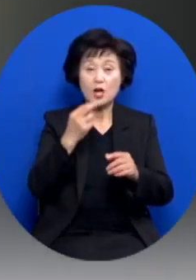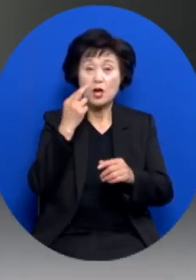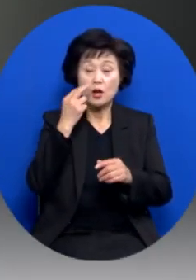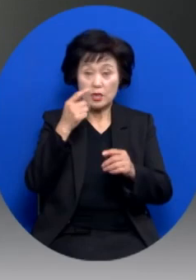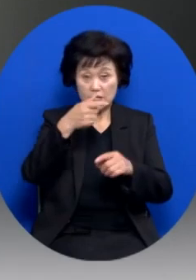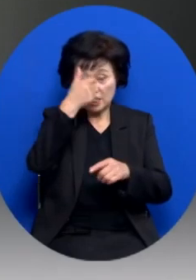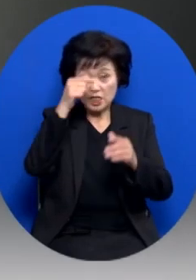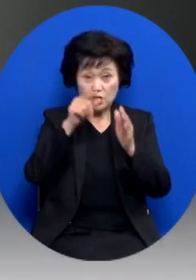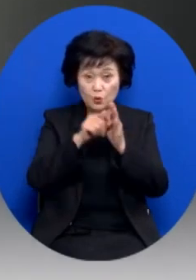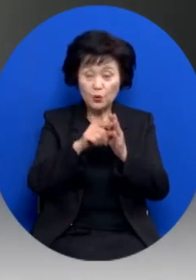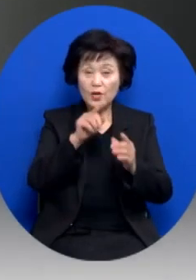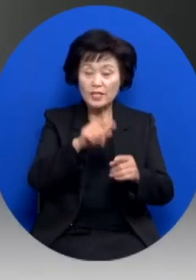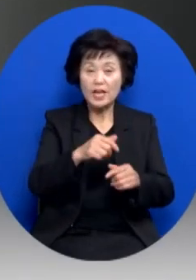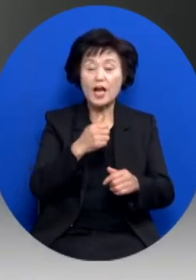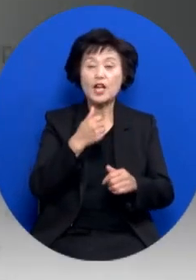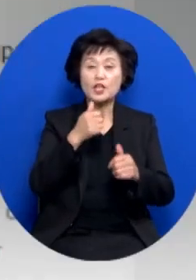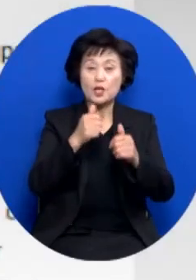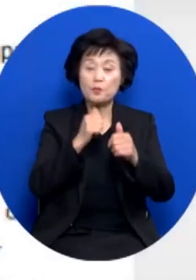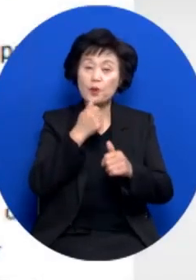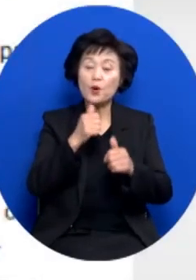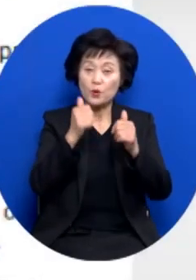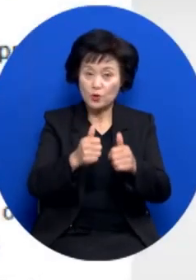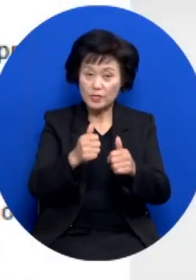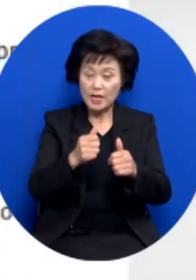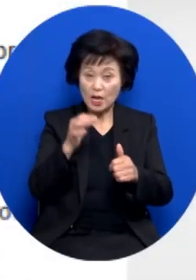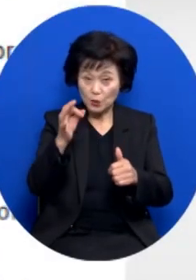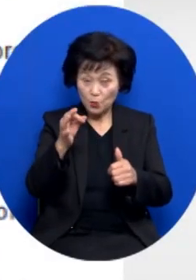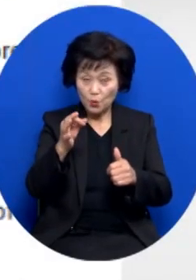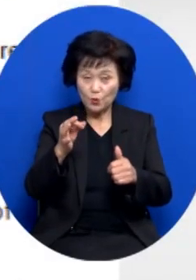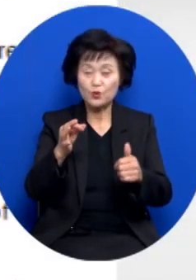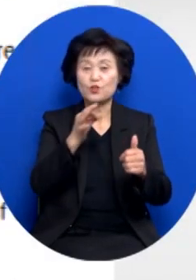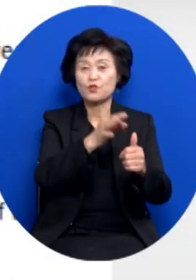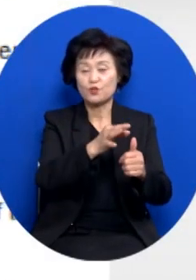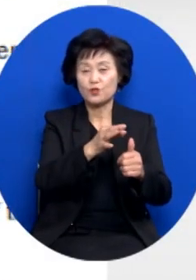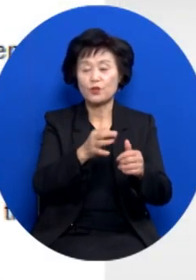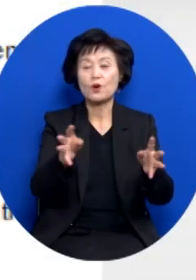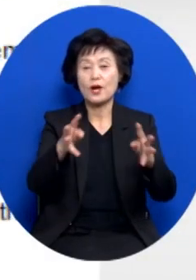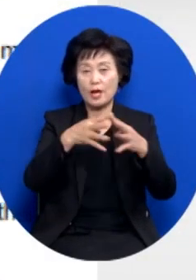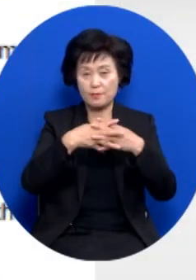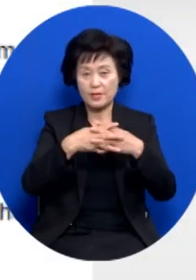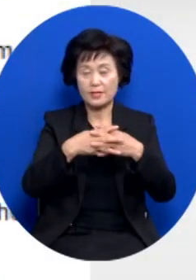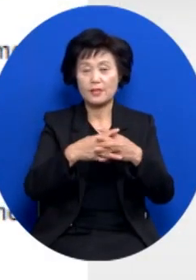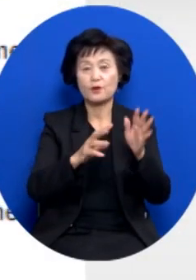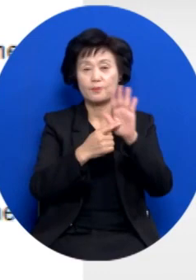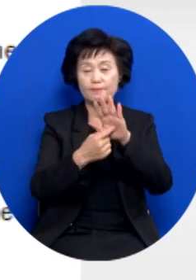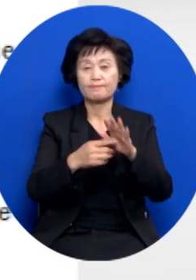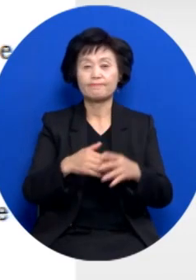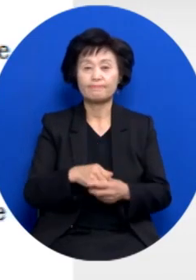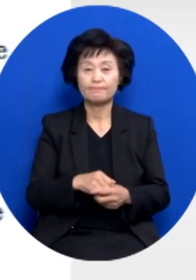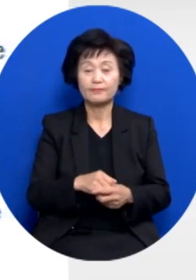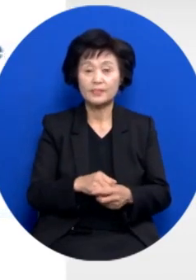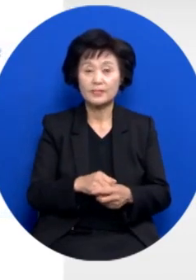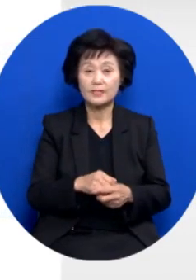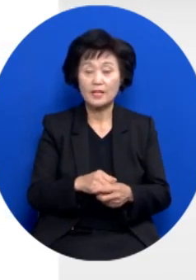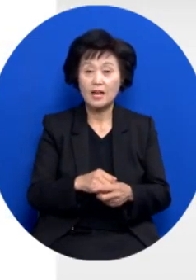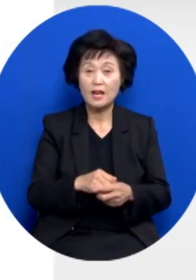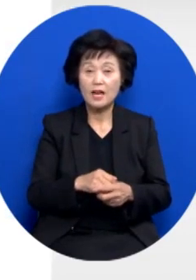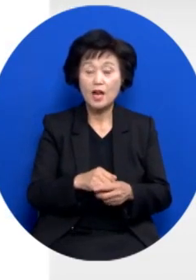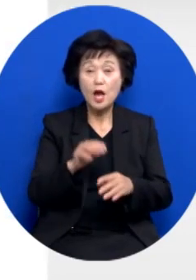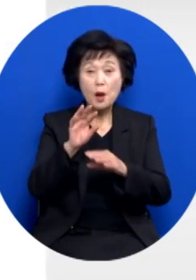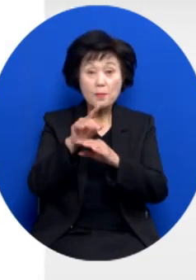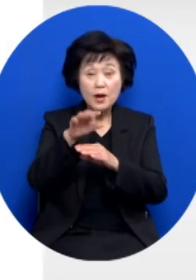컨스트리트션의 변호사 비용 약 28억원을 대신 지급하기로 최종 합의했다고 보도했습니다 캠프